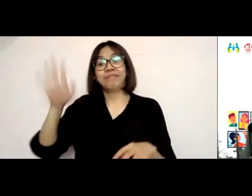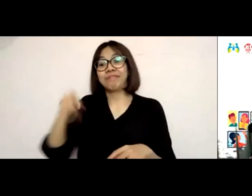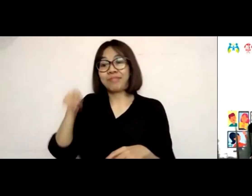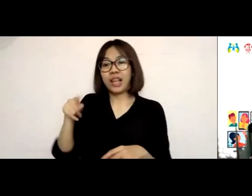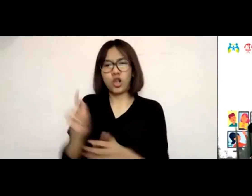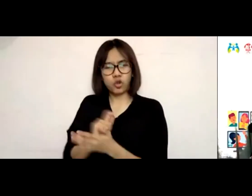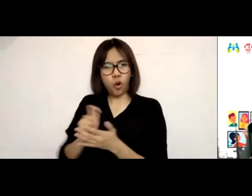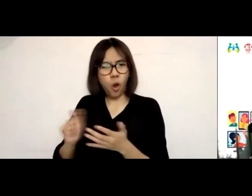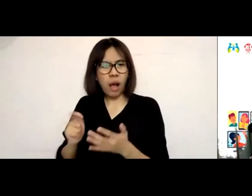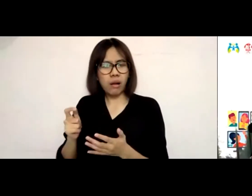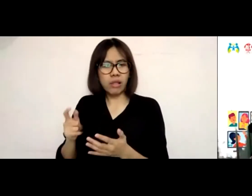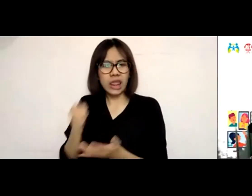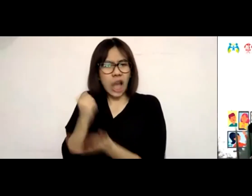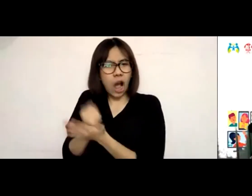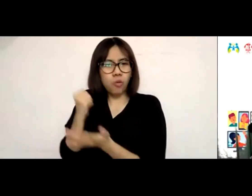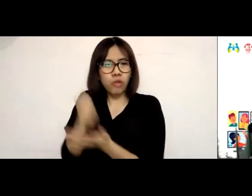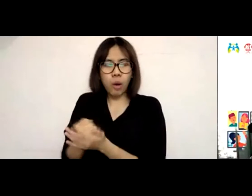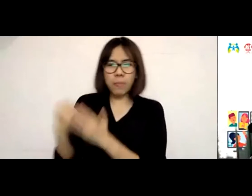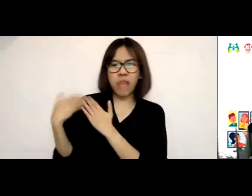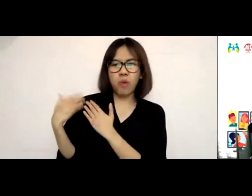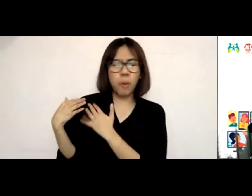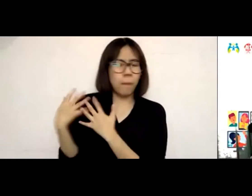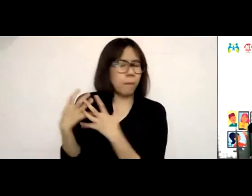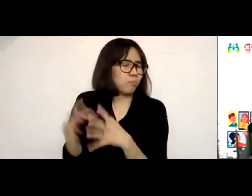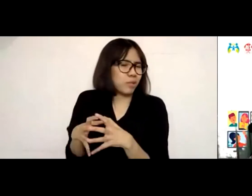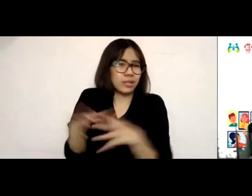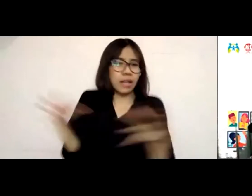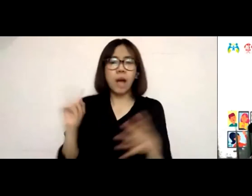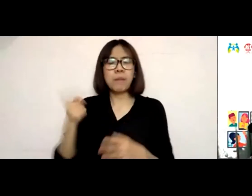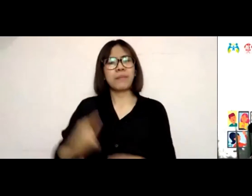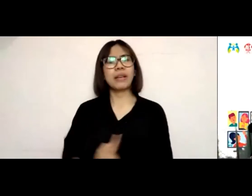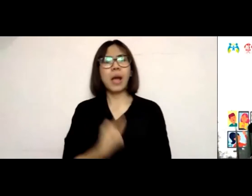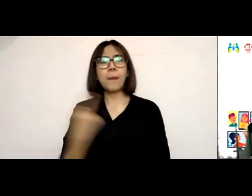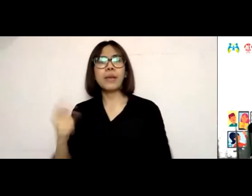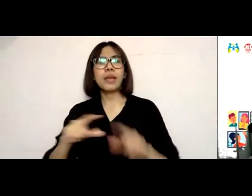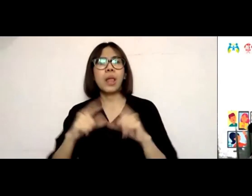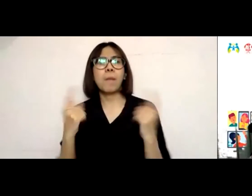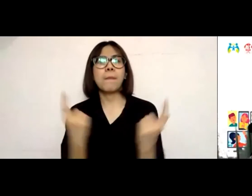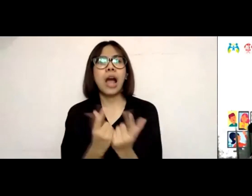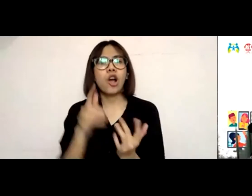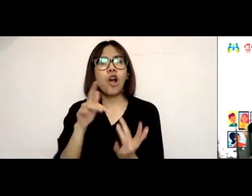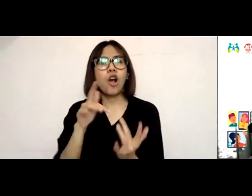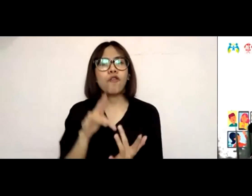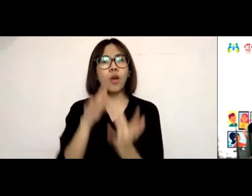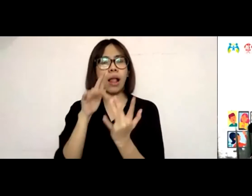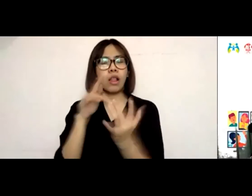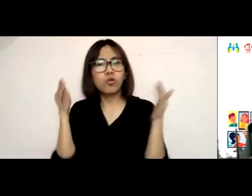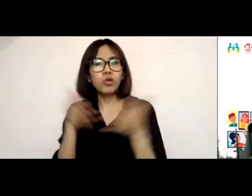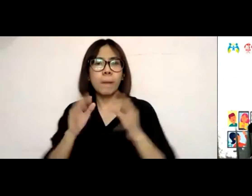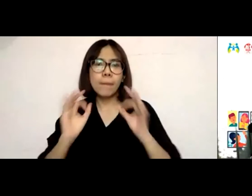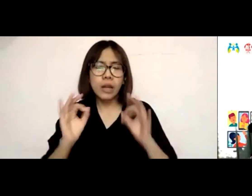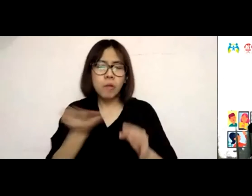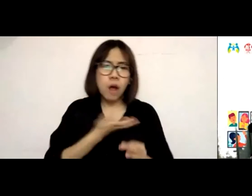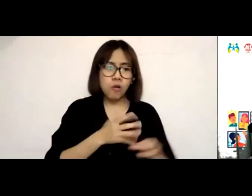besar karena kita sebagai lembaga formal pendidikan dengan mengembangkan dunia kesiapan kerja